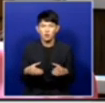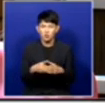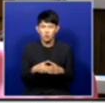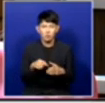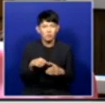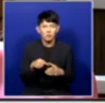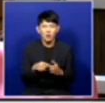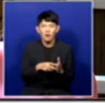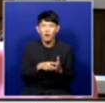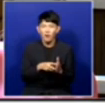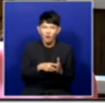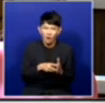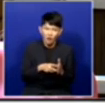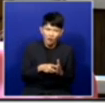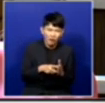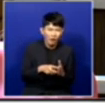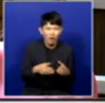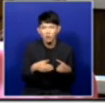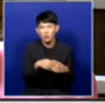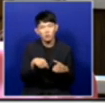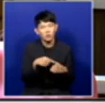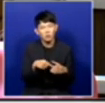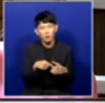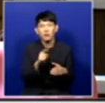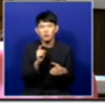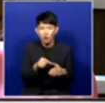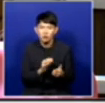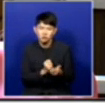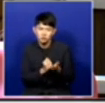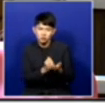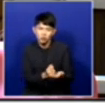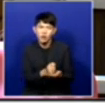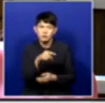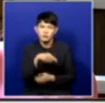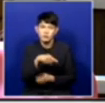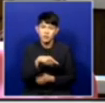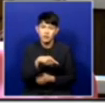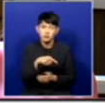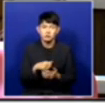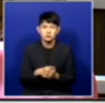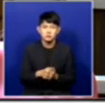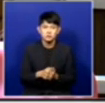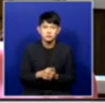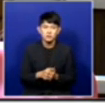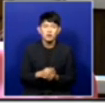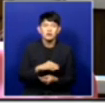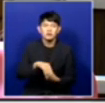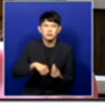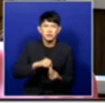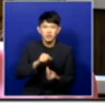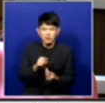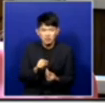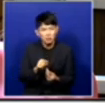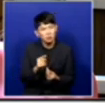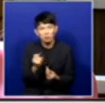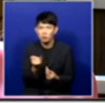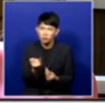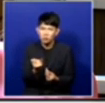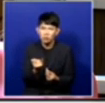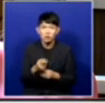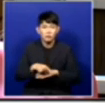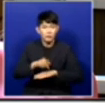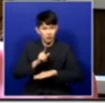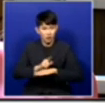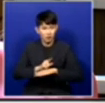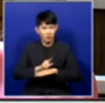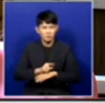ราะบางที่สุดในสังคมซึ่งเราจะต้องดูแลเป็นพิเศษเศรษฐกิจเช่นนี้ท่านประธานครับมีแนวโน้มว่า